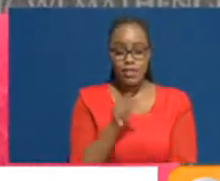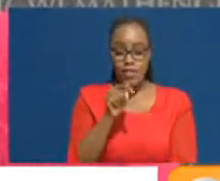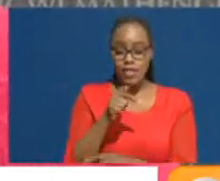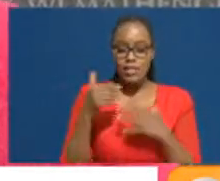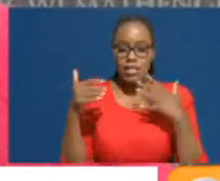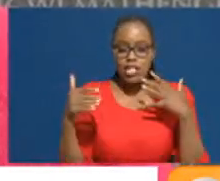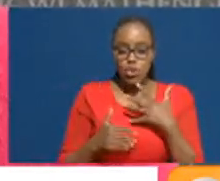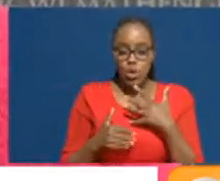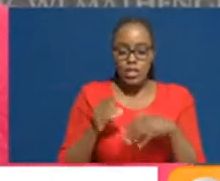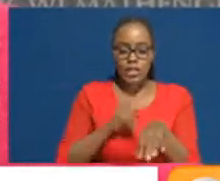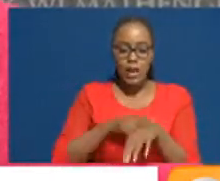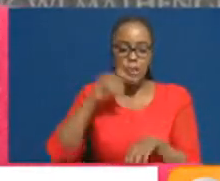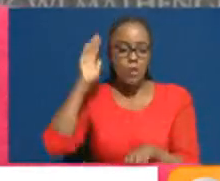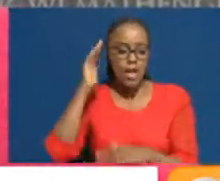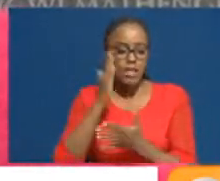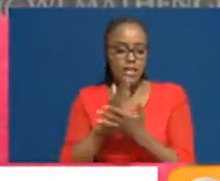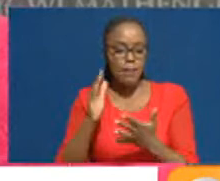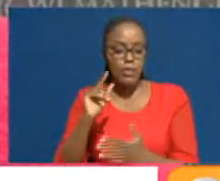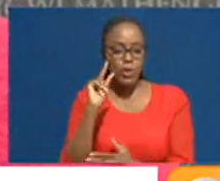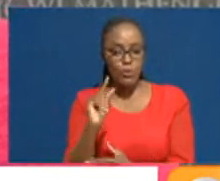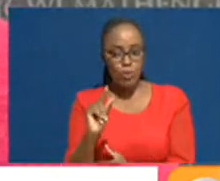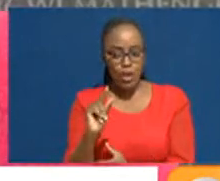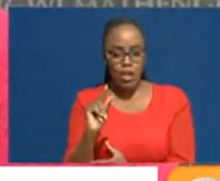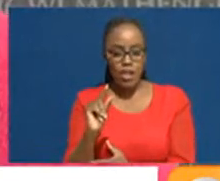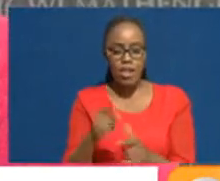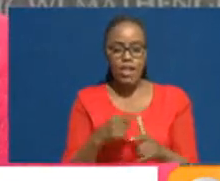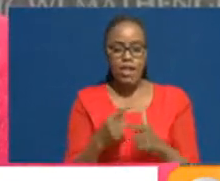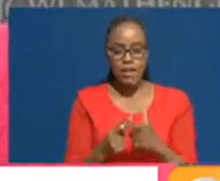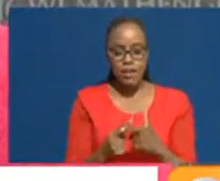mshtuko. Ukisikia ka kitu kidogo